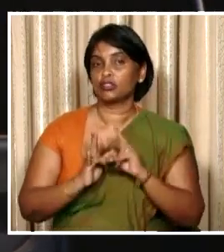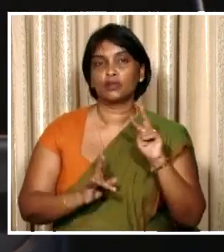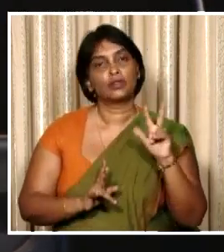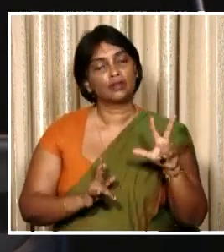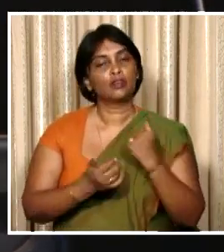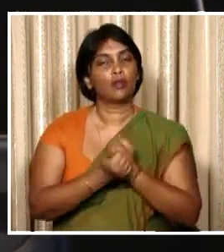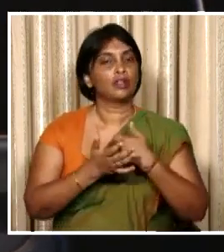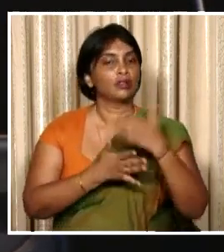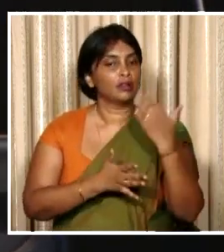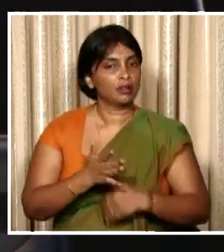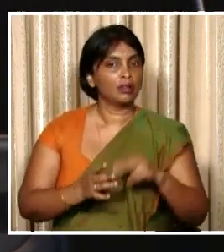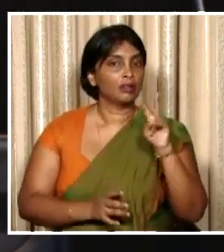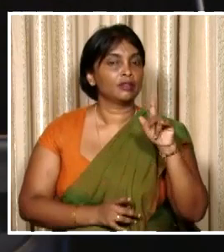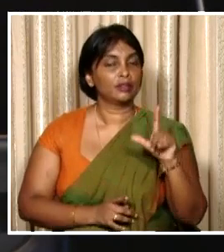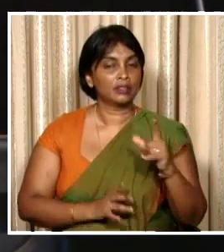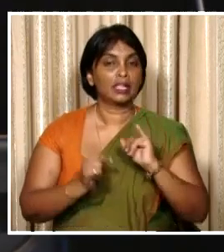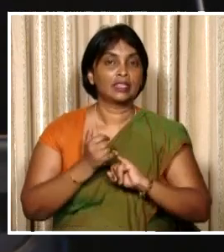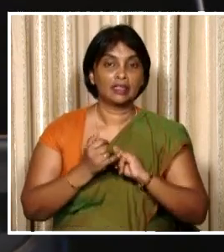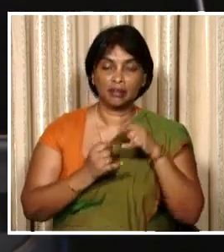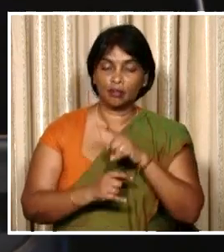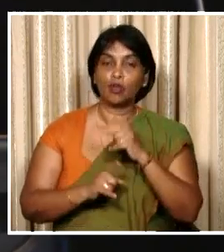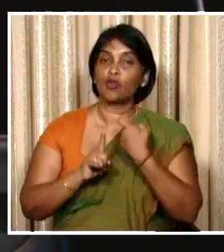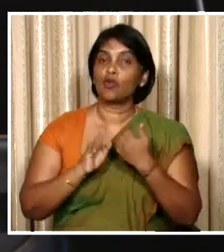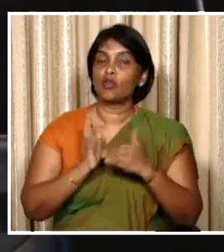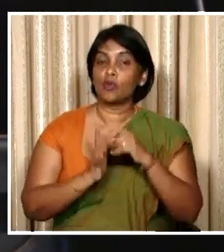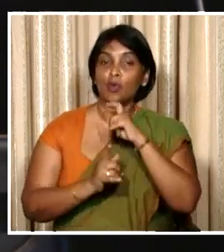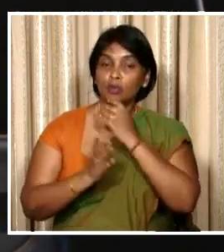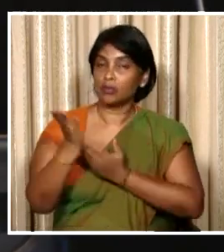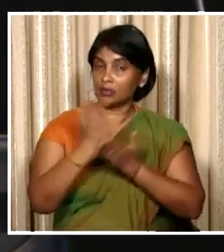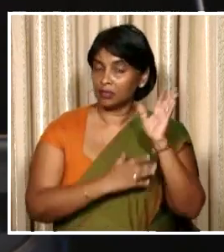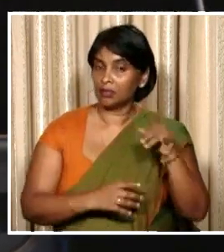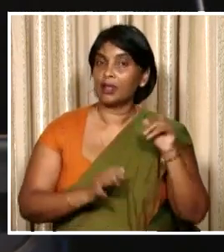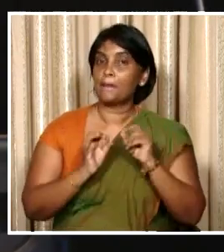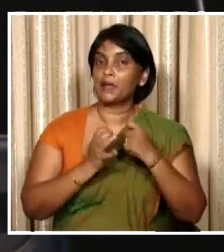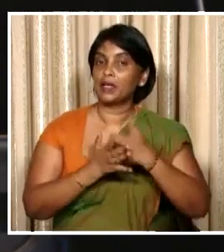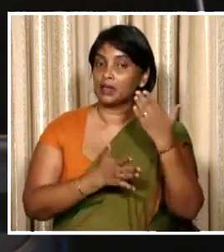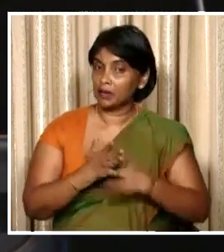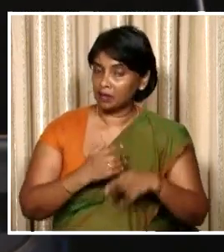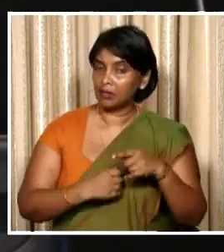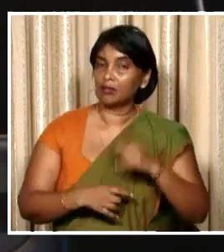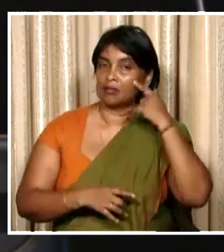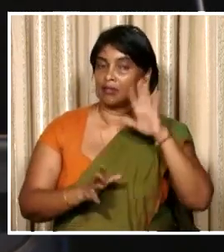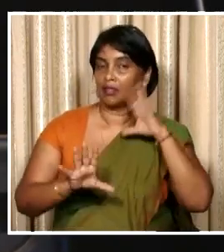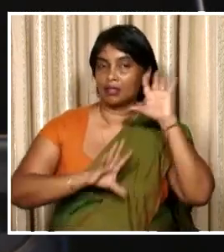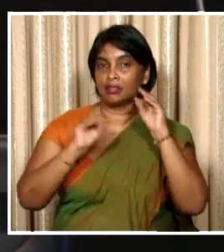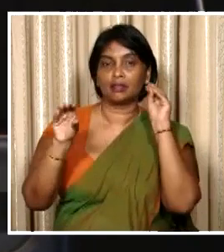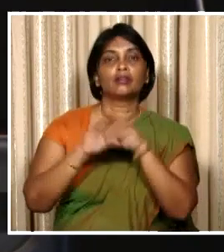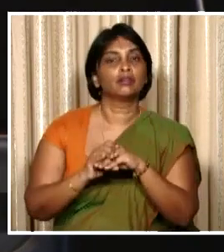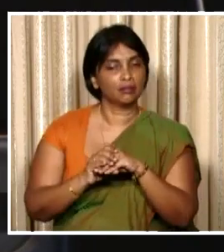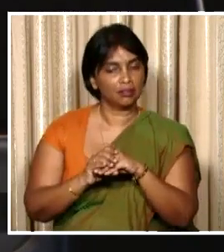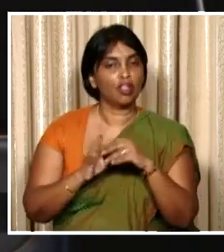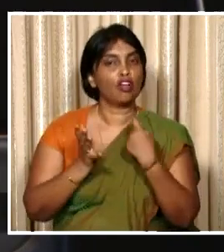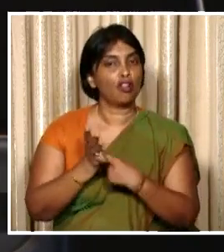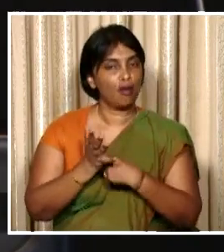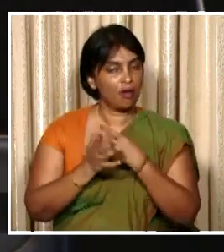දින පොලිස්පති වාර්තාව 27 සානි අභේසරයව කුලියාපිටියේ උසාවියේ ඉදිරිපත් කළ බී වාර්තාවට අසත්‍ය කරුණු අඩංගු බවට මහාචාර්ය